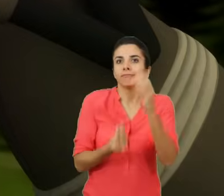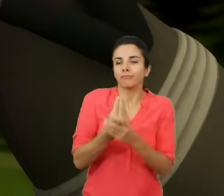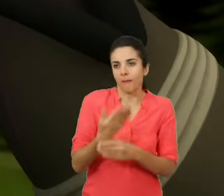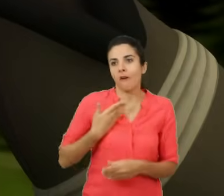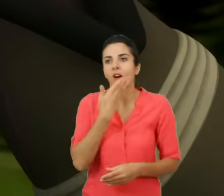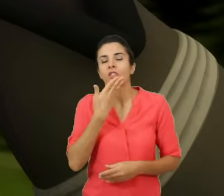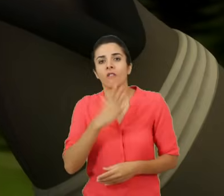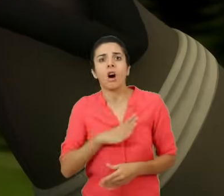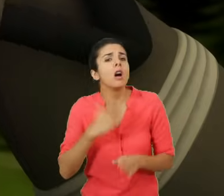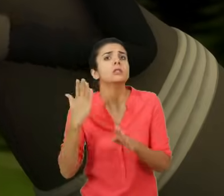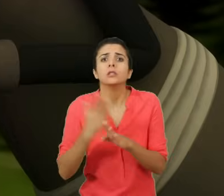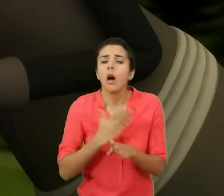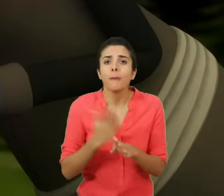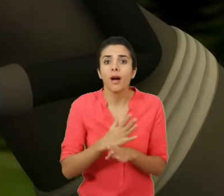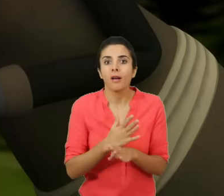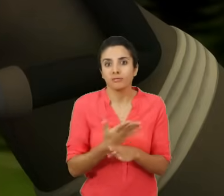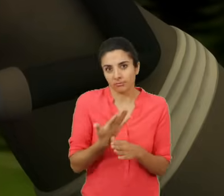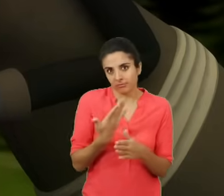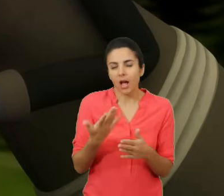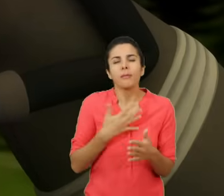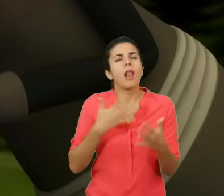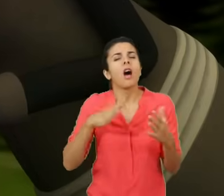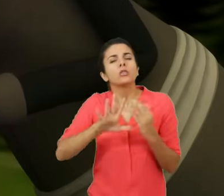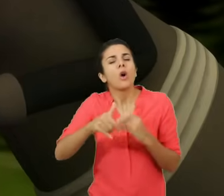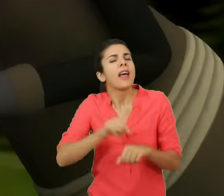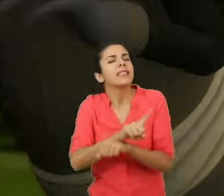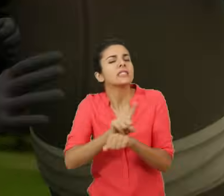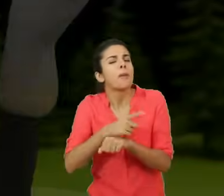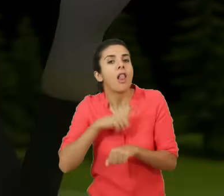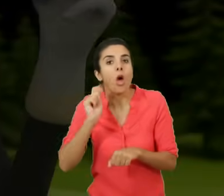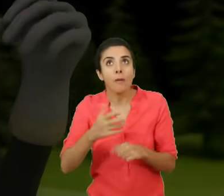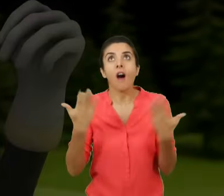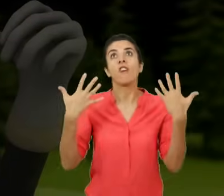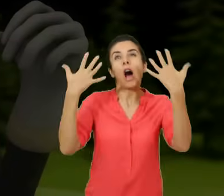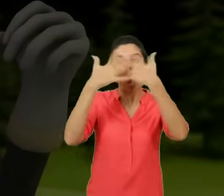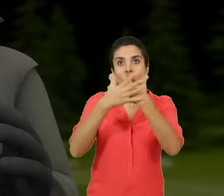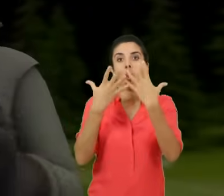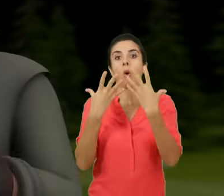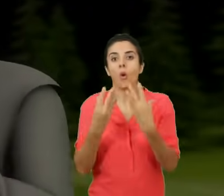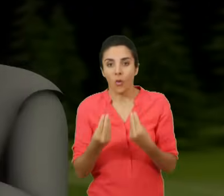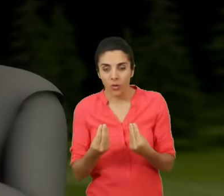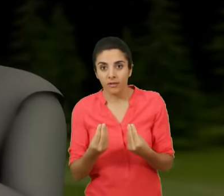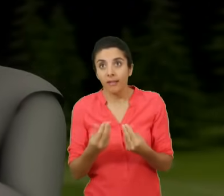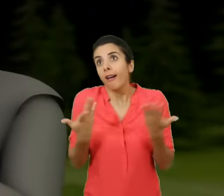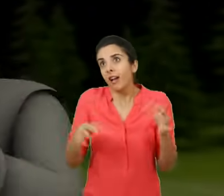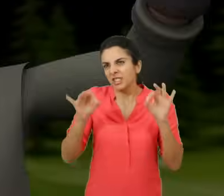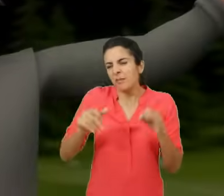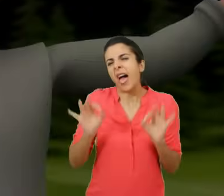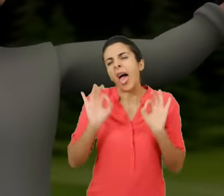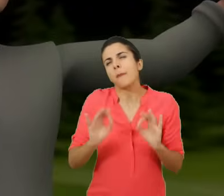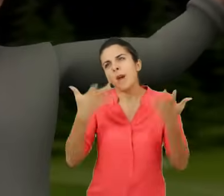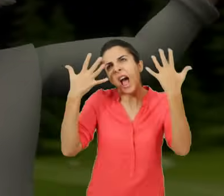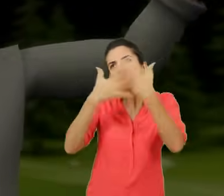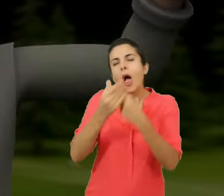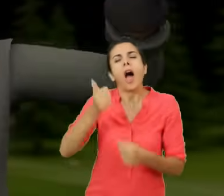gelir. Neden? Biz ne zaman soygun yapıyoruz akıllım? Hava kararınca. Artık hep karanlık